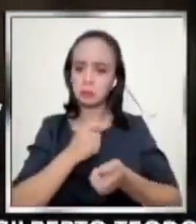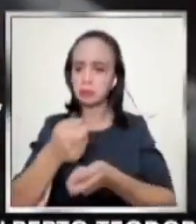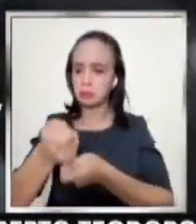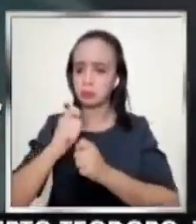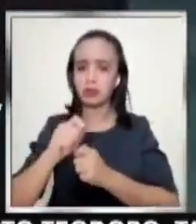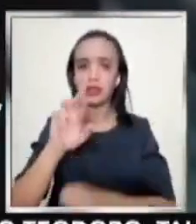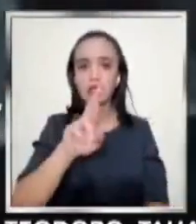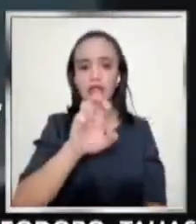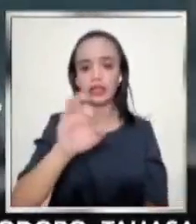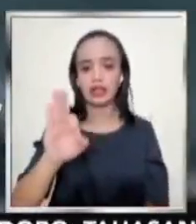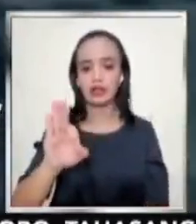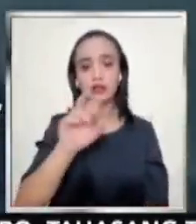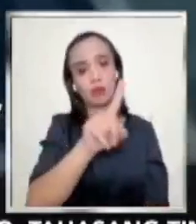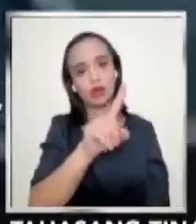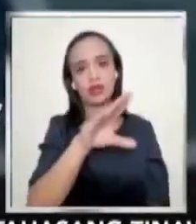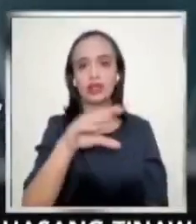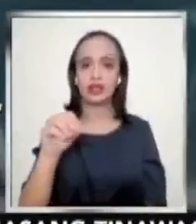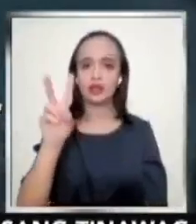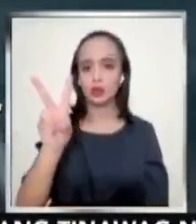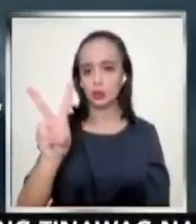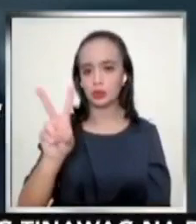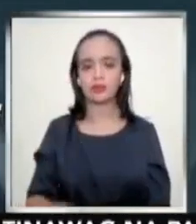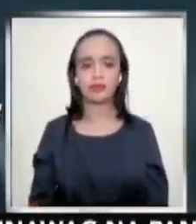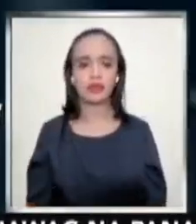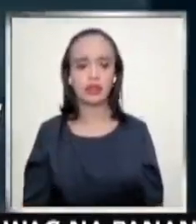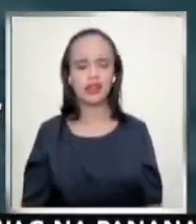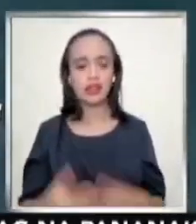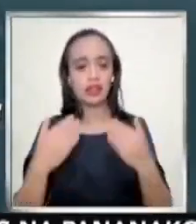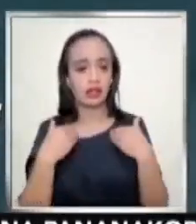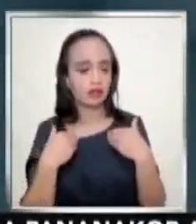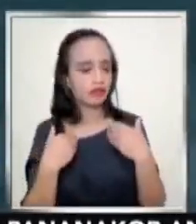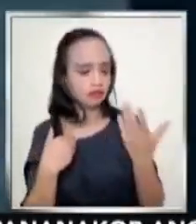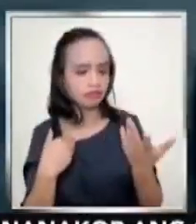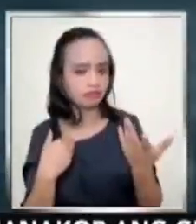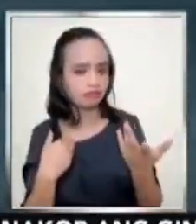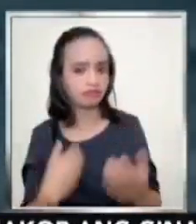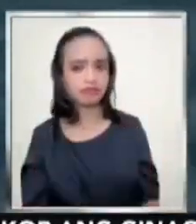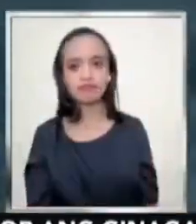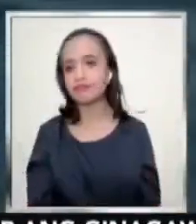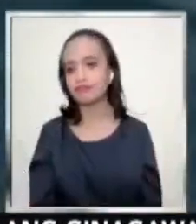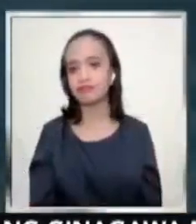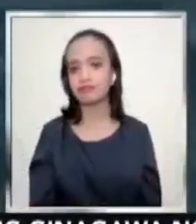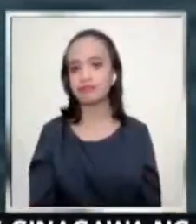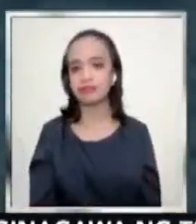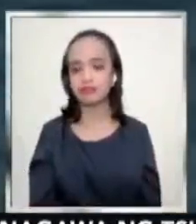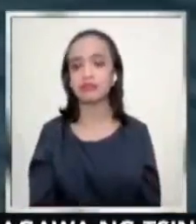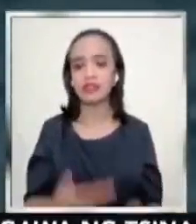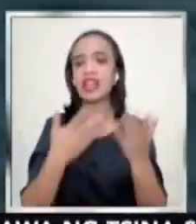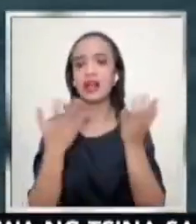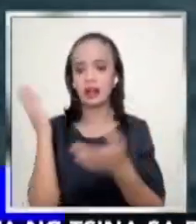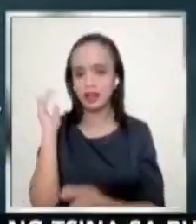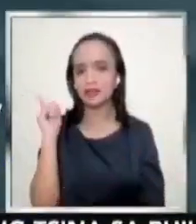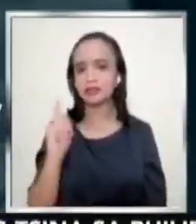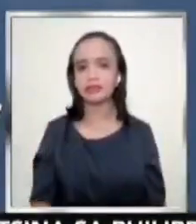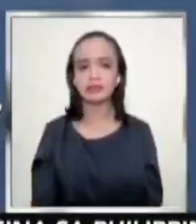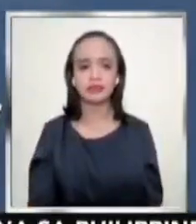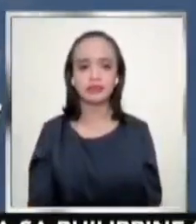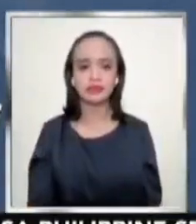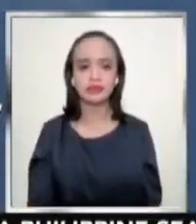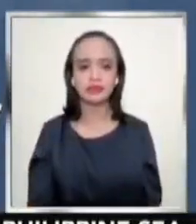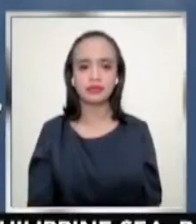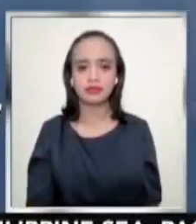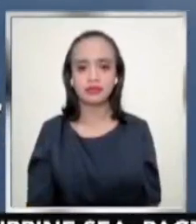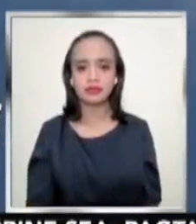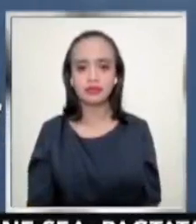two may lantsa dito LAN ng vietnames ayan vietnames yan